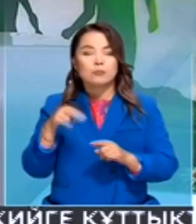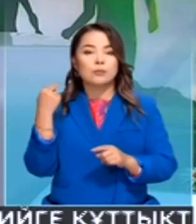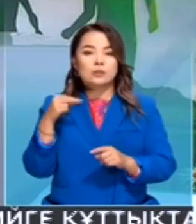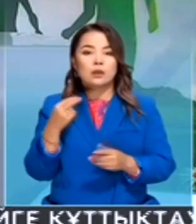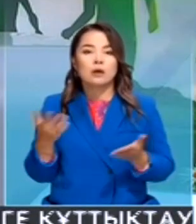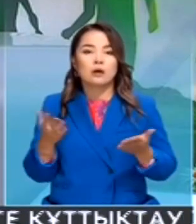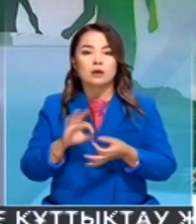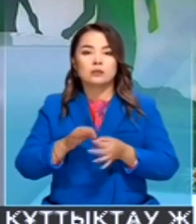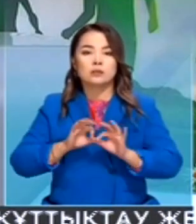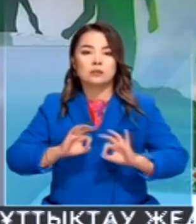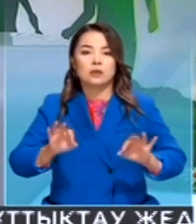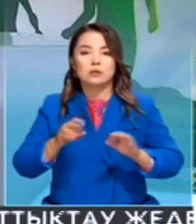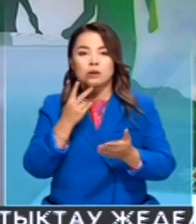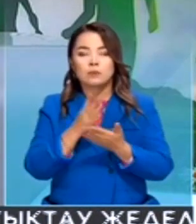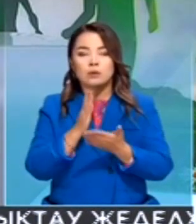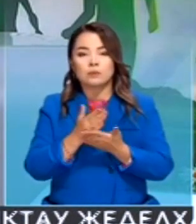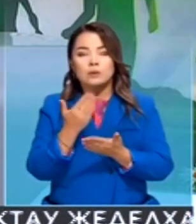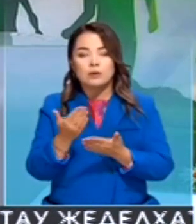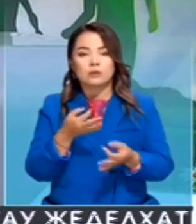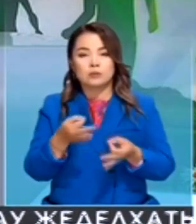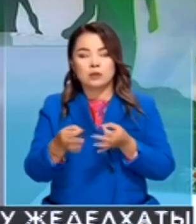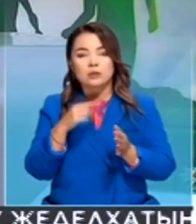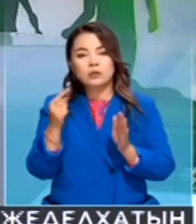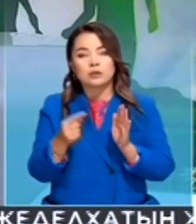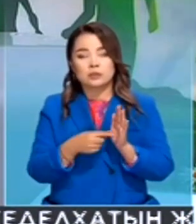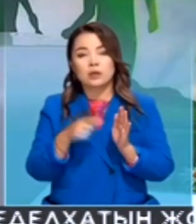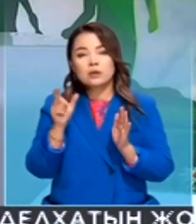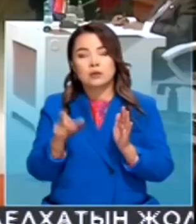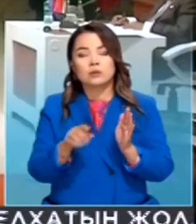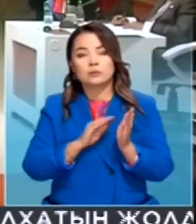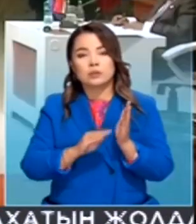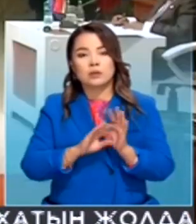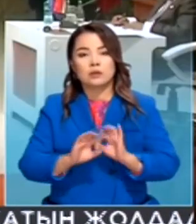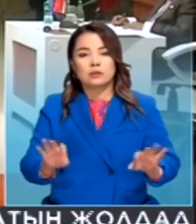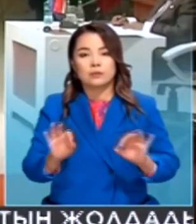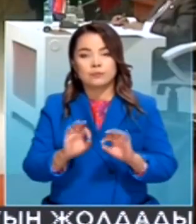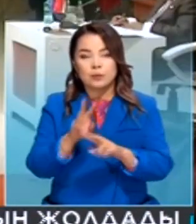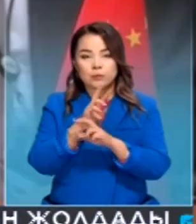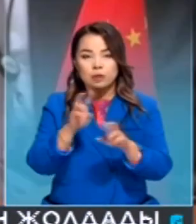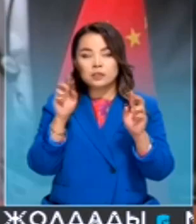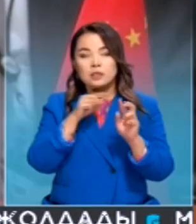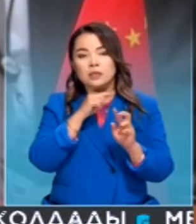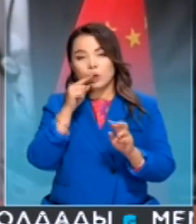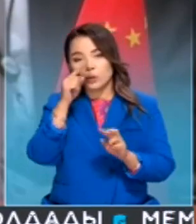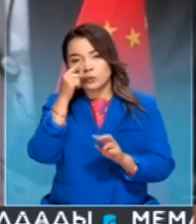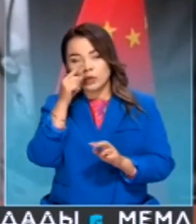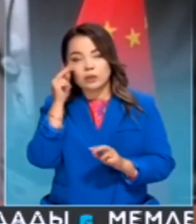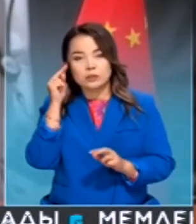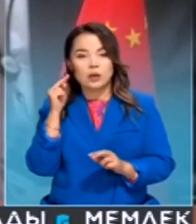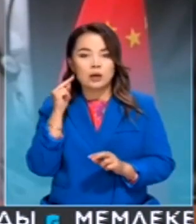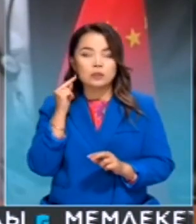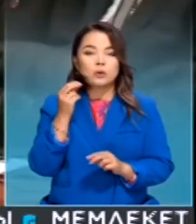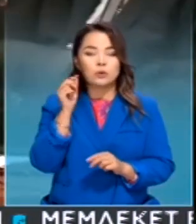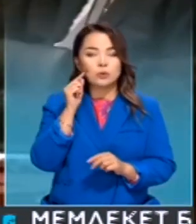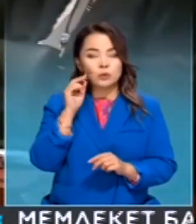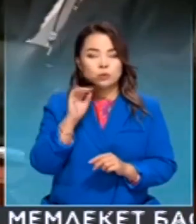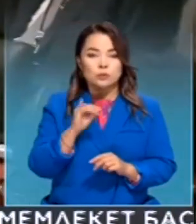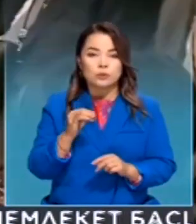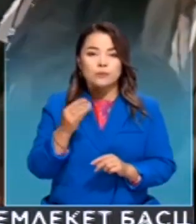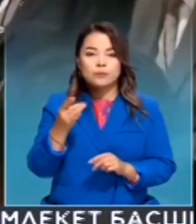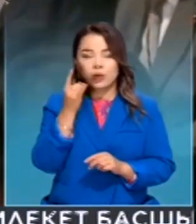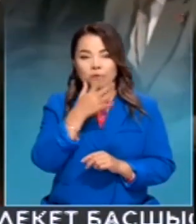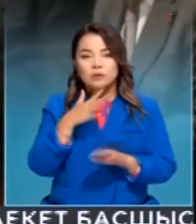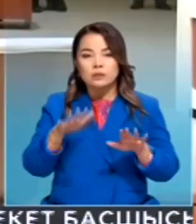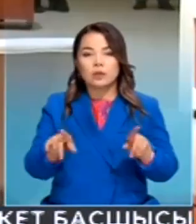қандай мәлімдеме жасады? Тілші материалында. Бразилия, Ресей, Үндістан мен Қытай және оңтүстік Африка. Әлемдік экономика